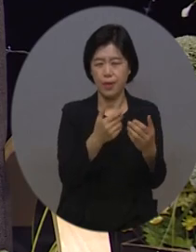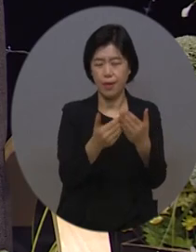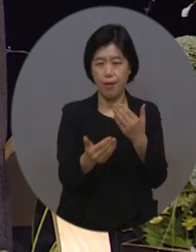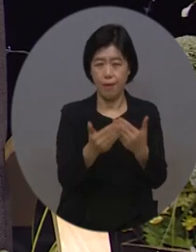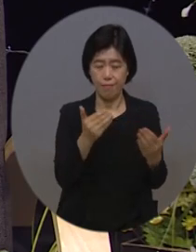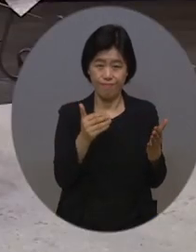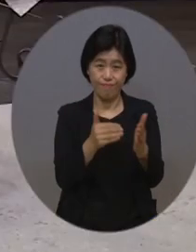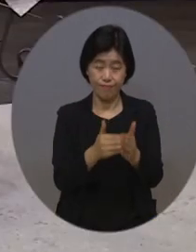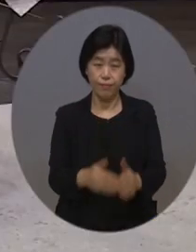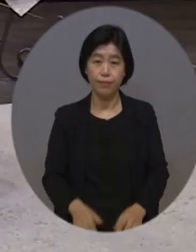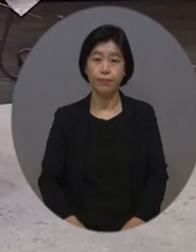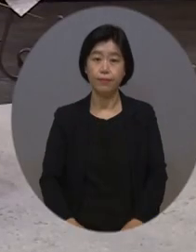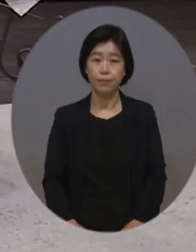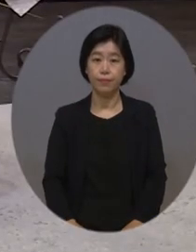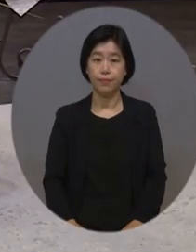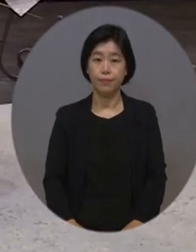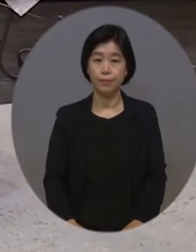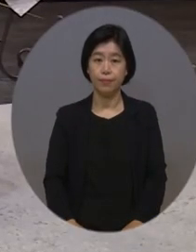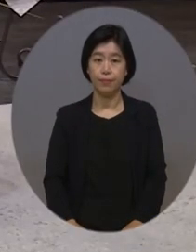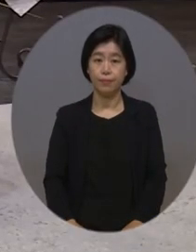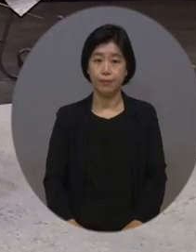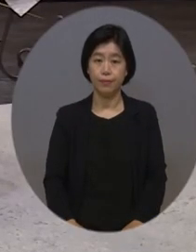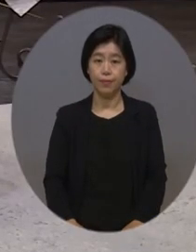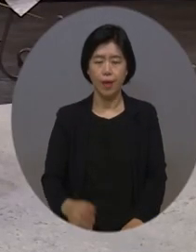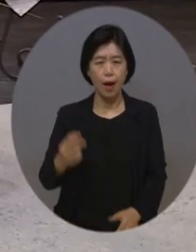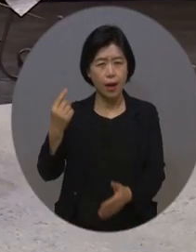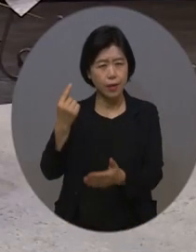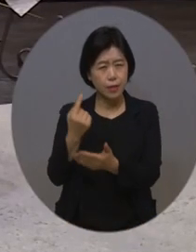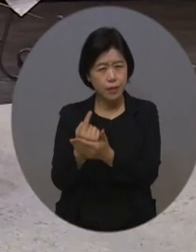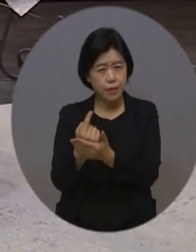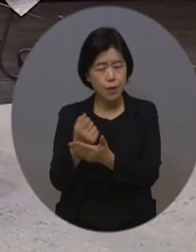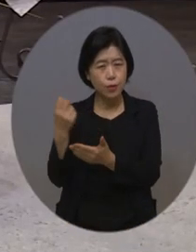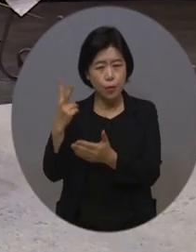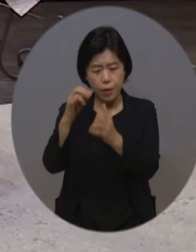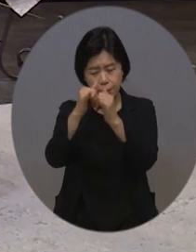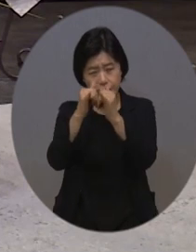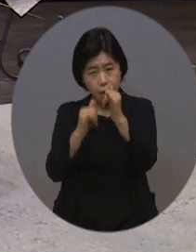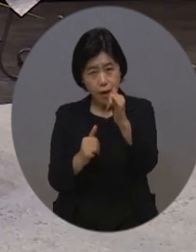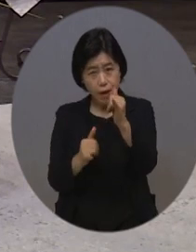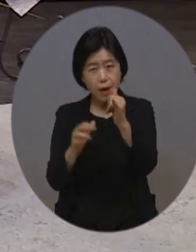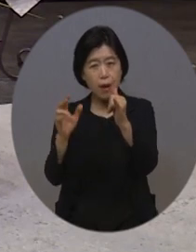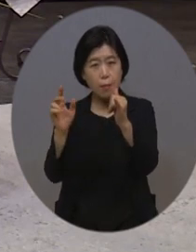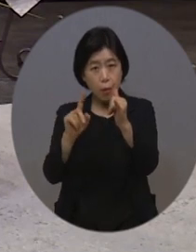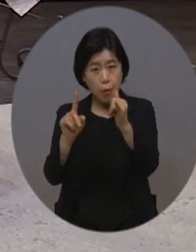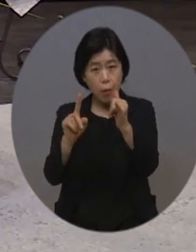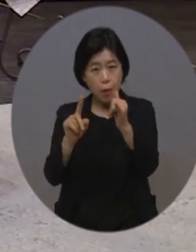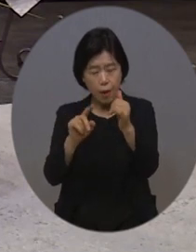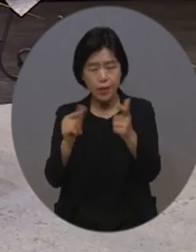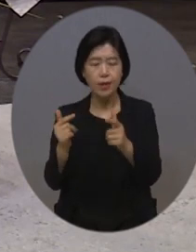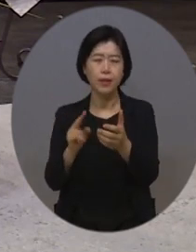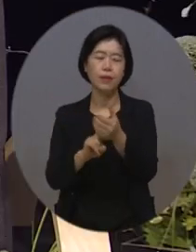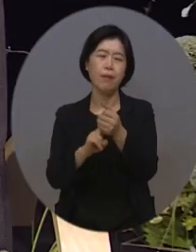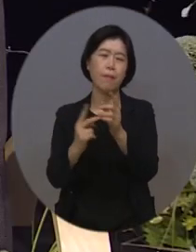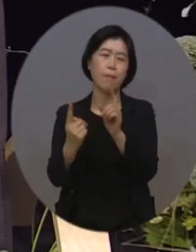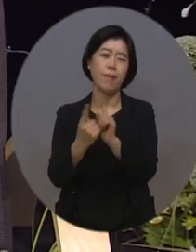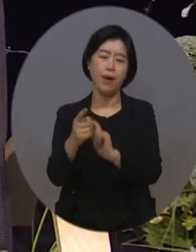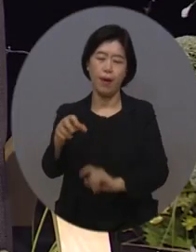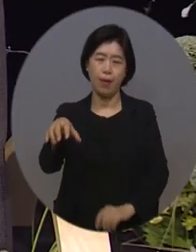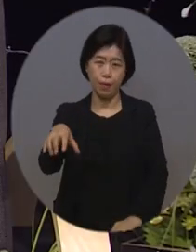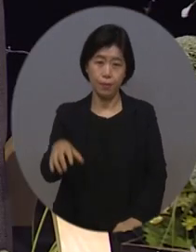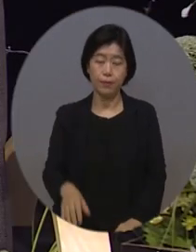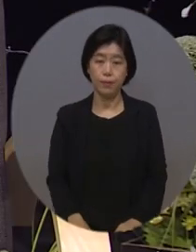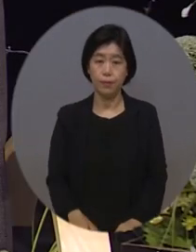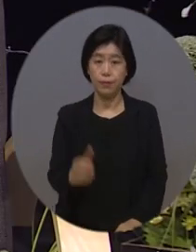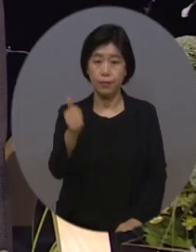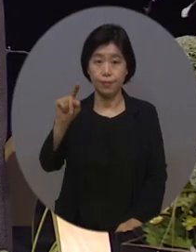합니다. 강림 혹은 역사라 말하는 순간을 경험한 것입니다.